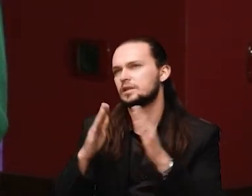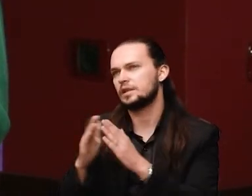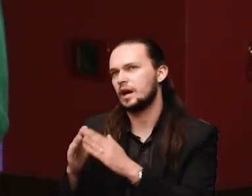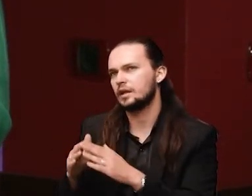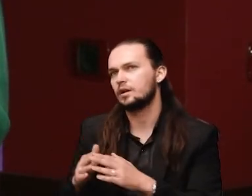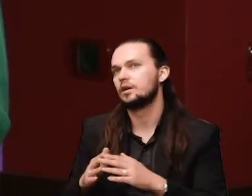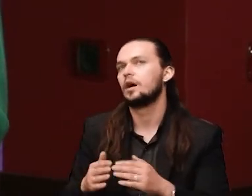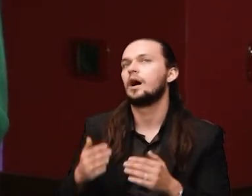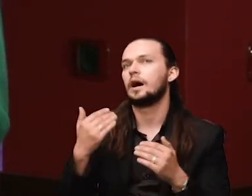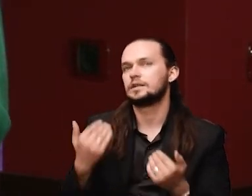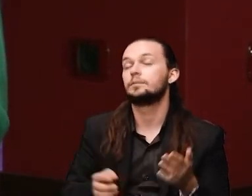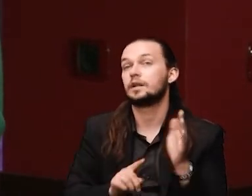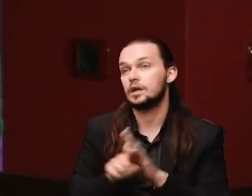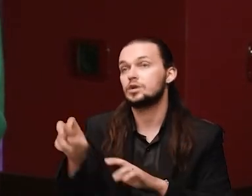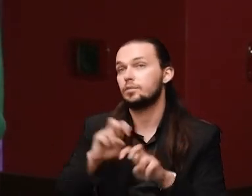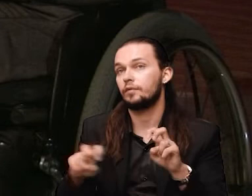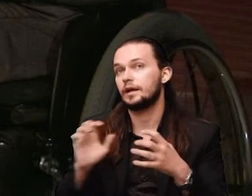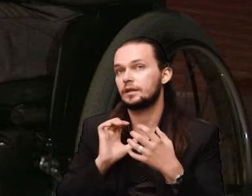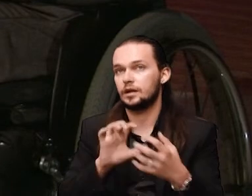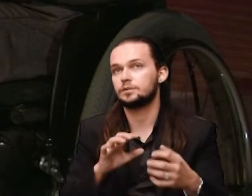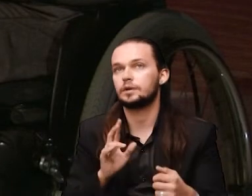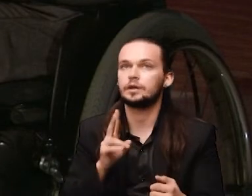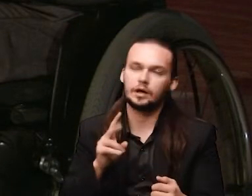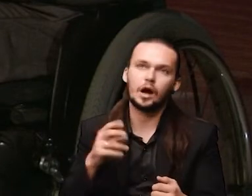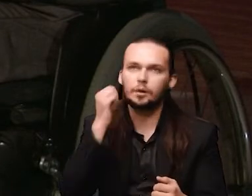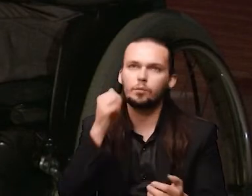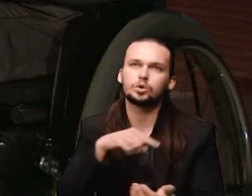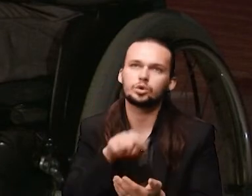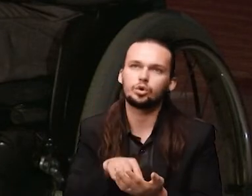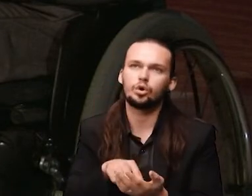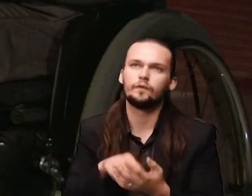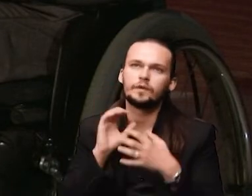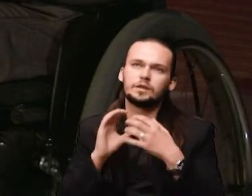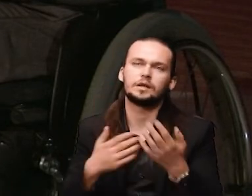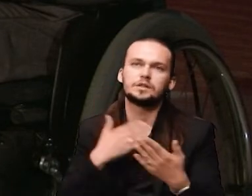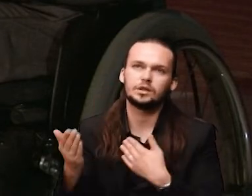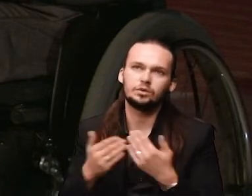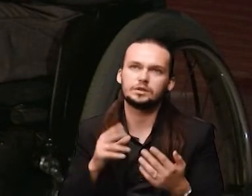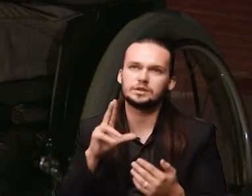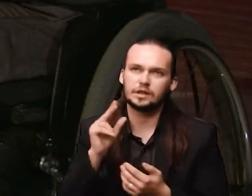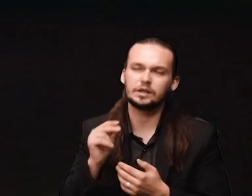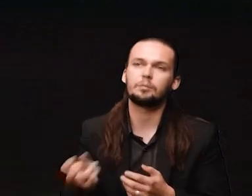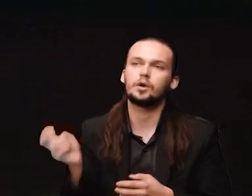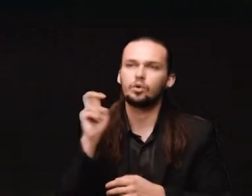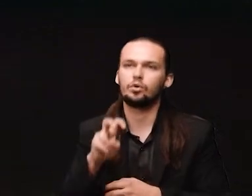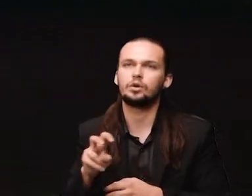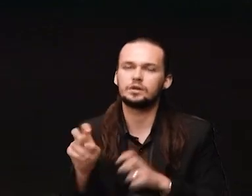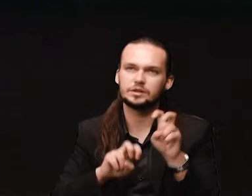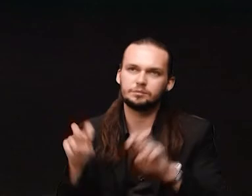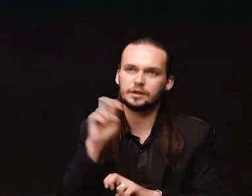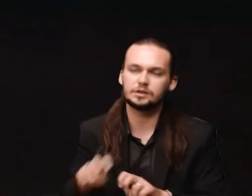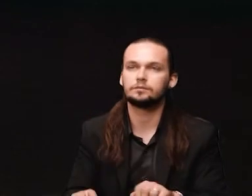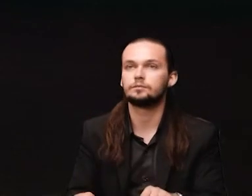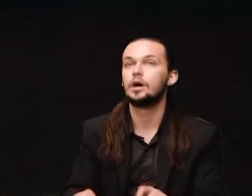на объектах, а вот с этого года и транспортом занялись. И как к Мосгортрансу относится, когда приходит к нему инвалидная